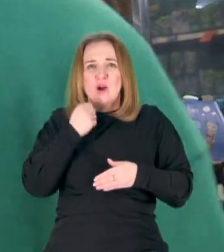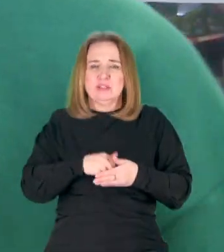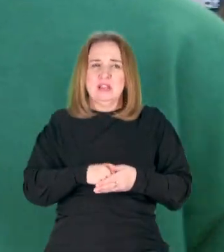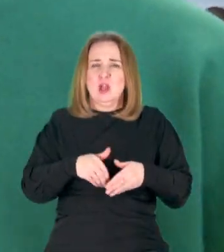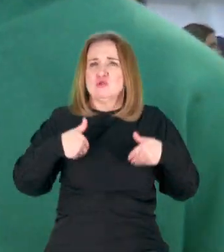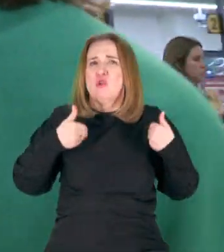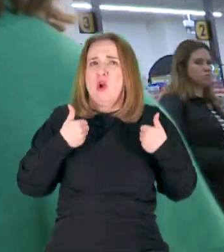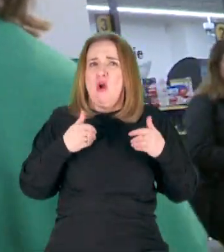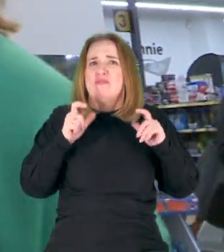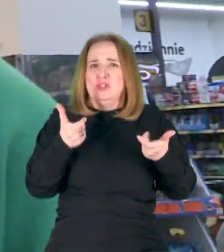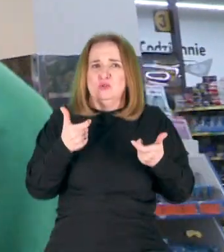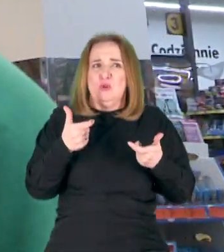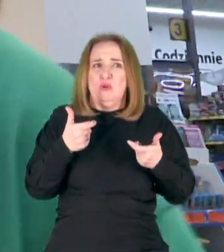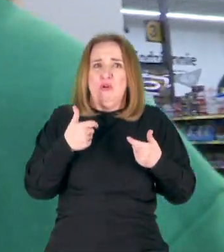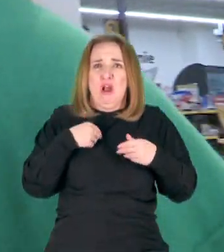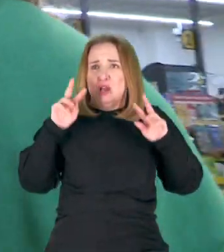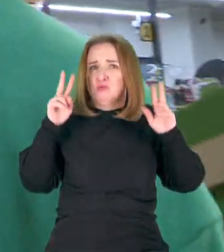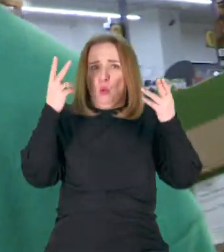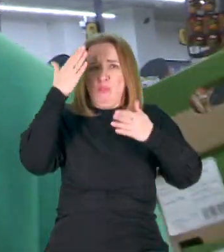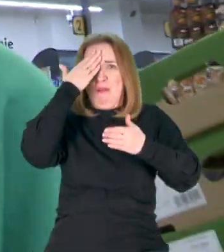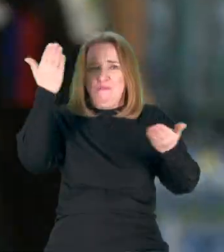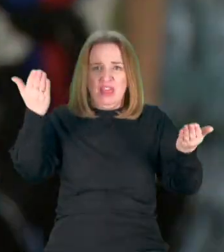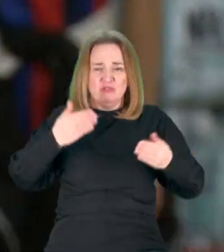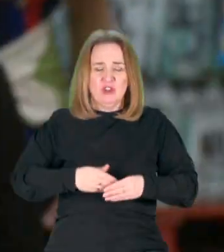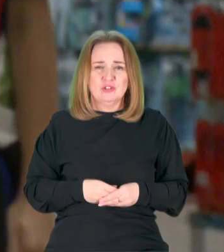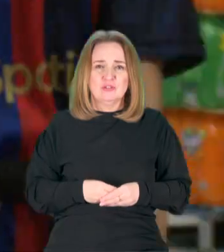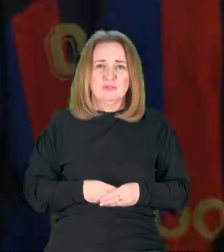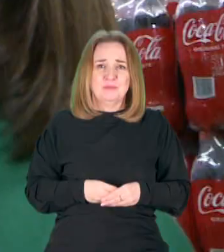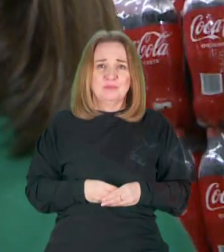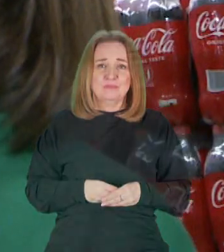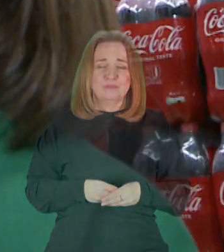już nie wiem, co jest w końcu zdrowe, no bo skąd mamy to wiedzieć?